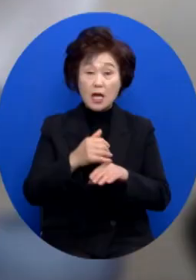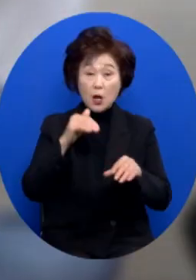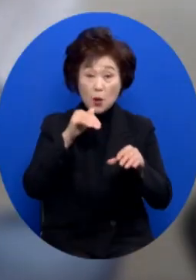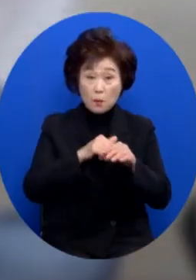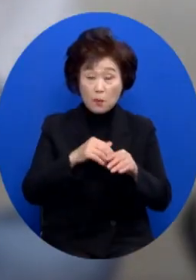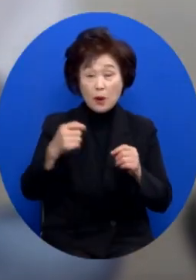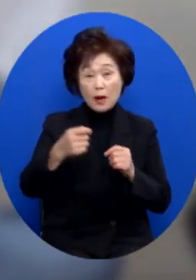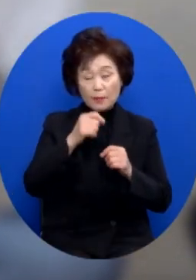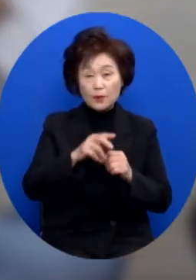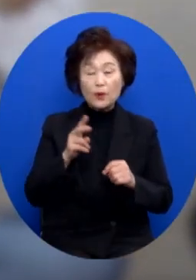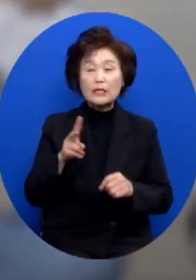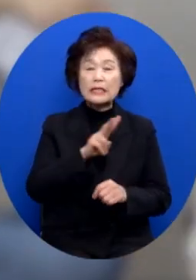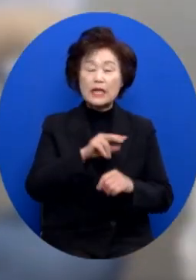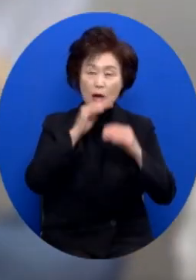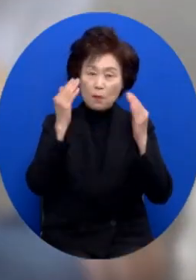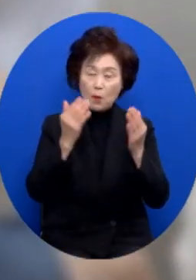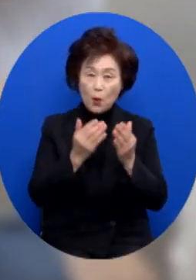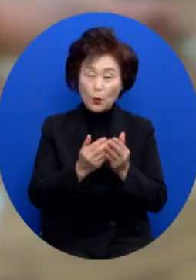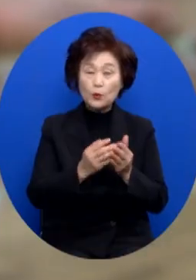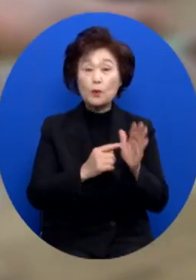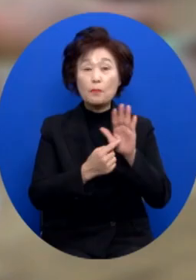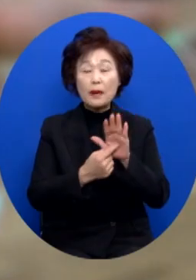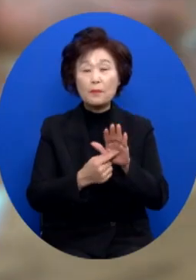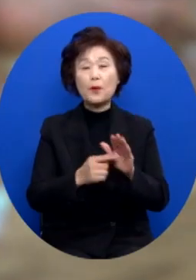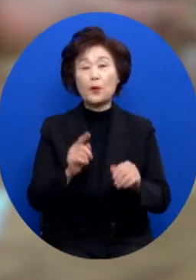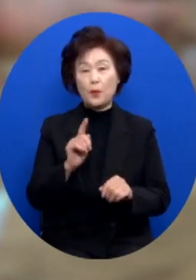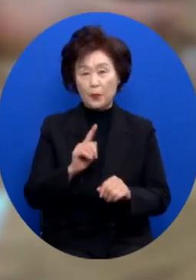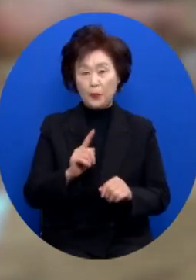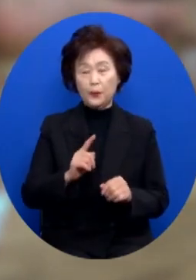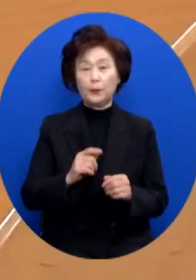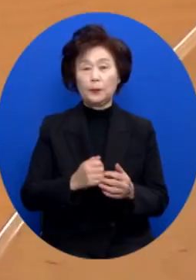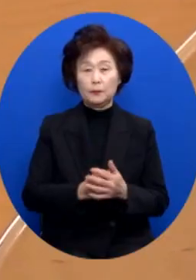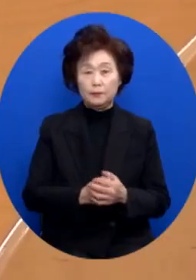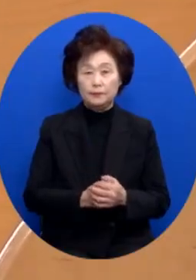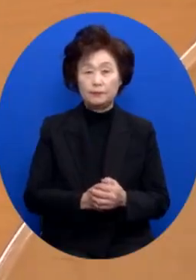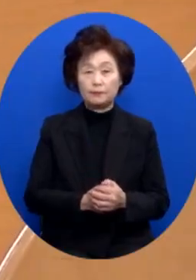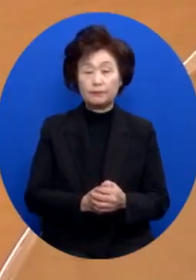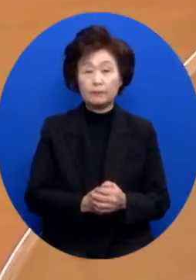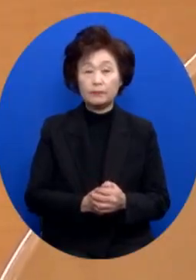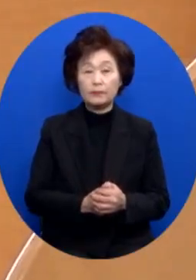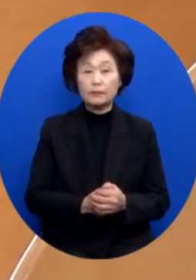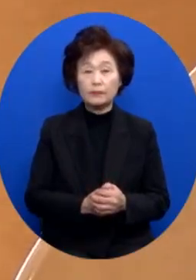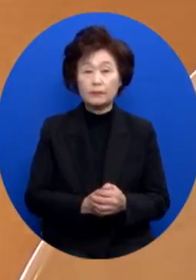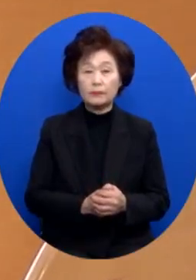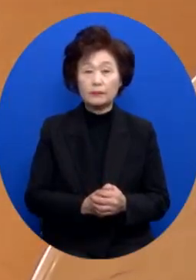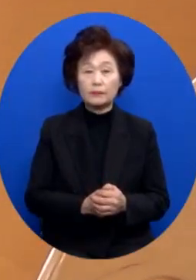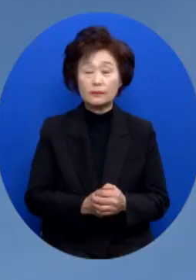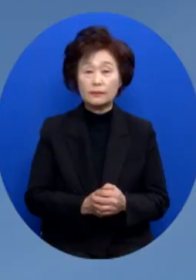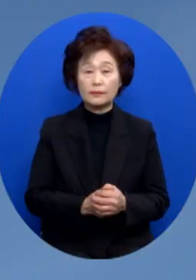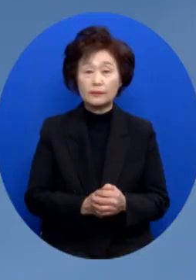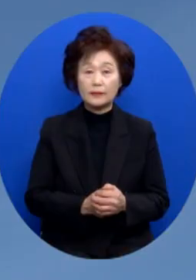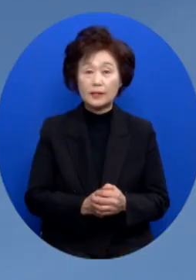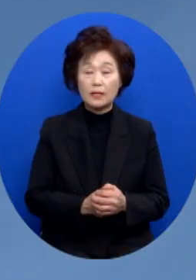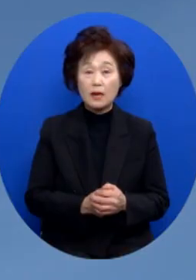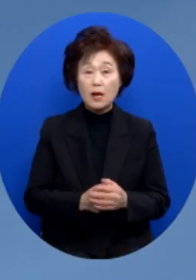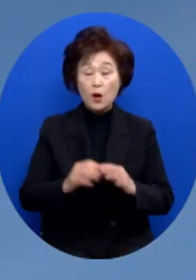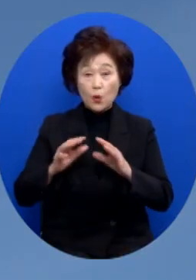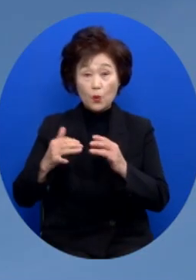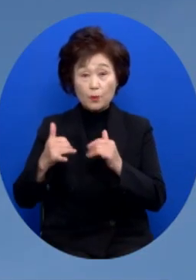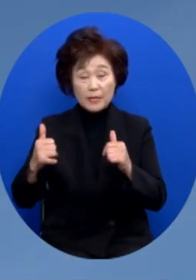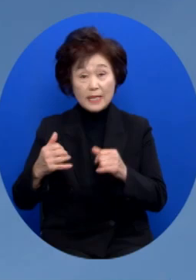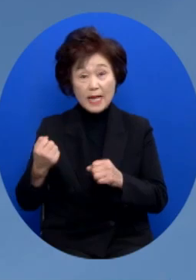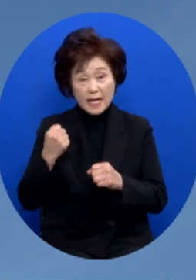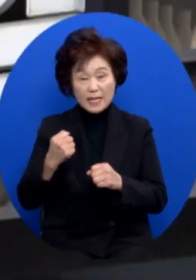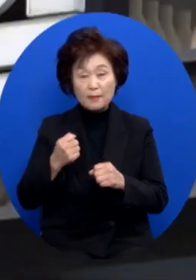앞두고 여야 모두 한 목소리로 심각한 저출생 문제 해결을 공약으로 내세웠습니다 국민의 힘